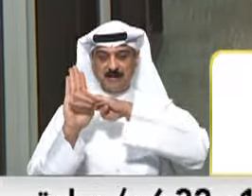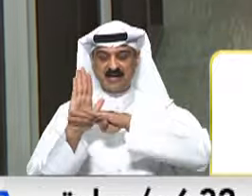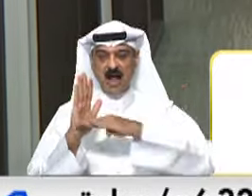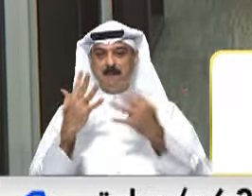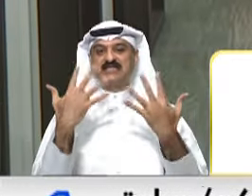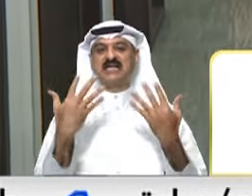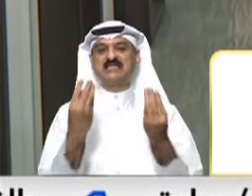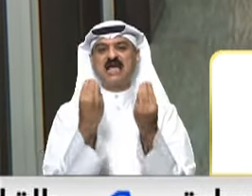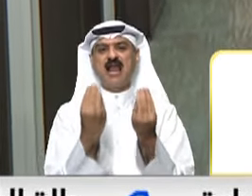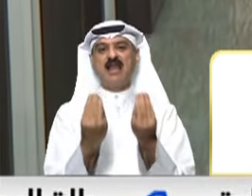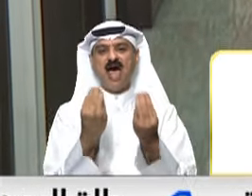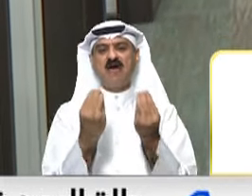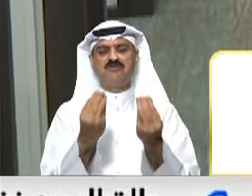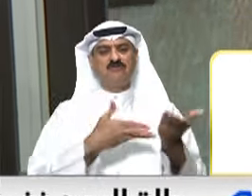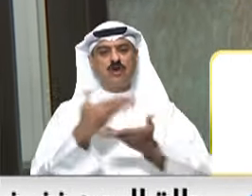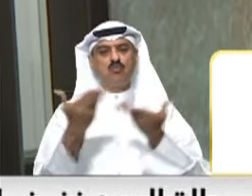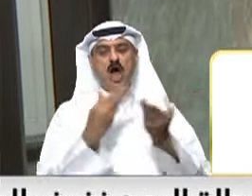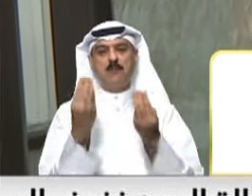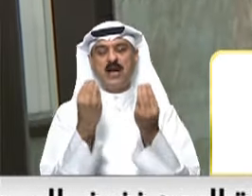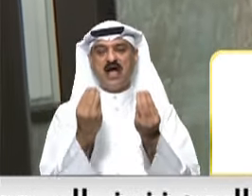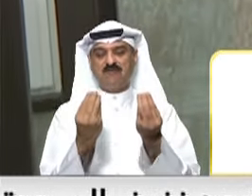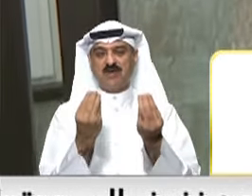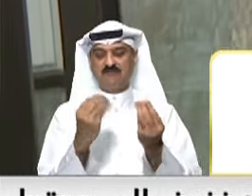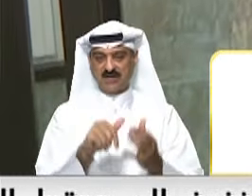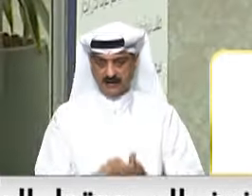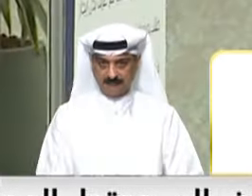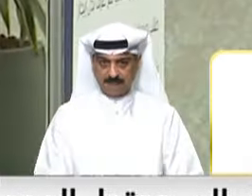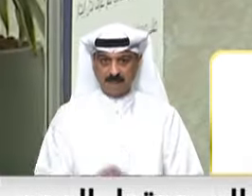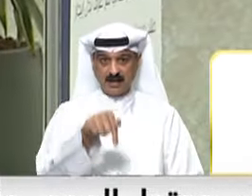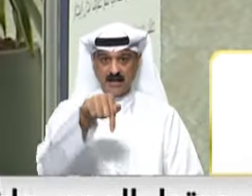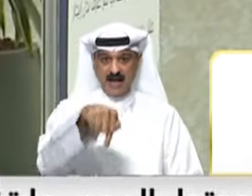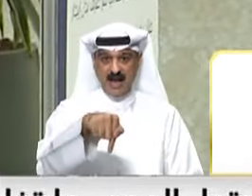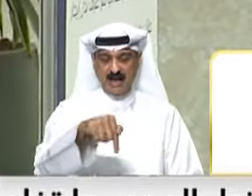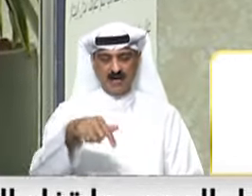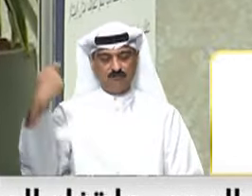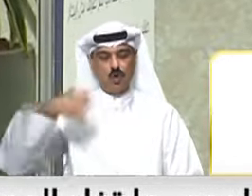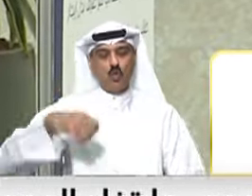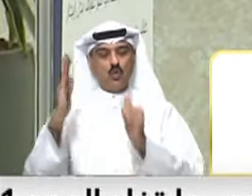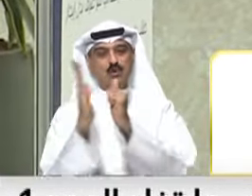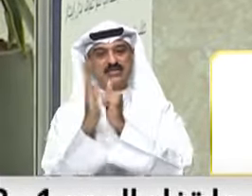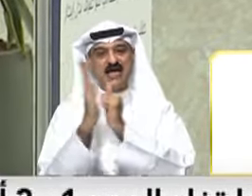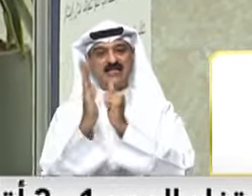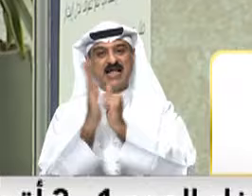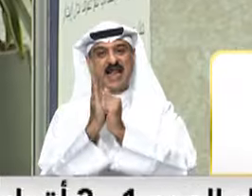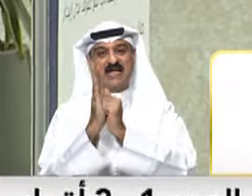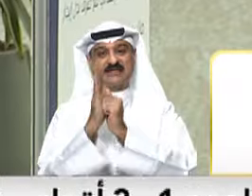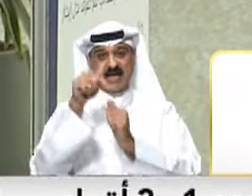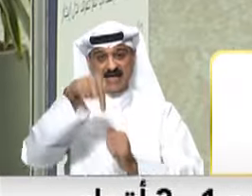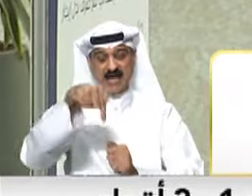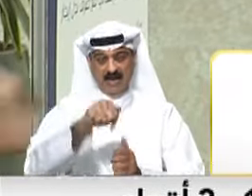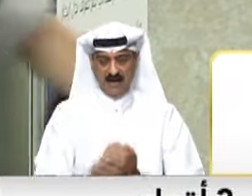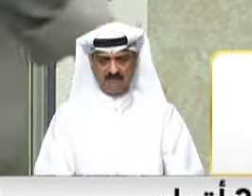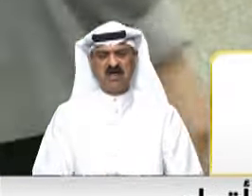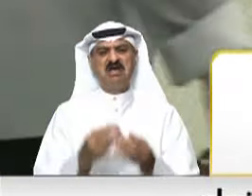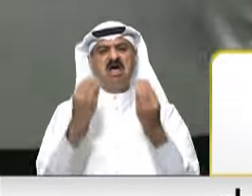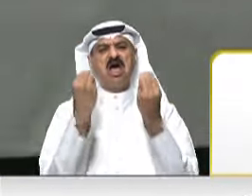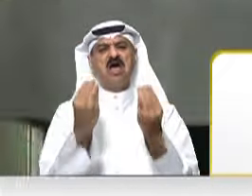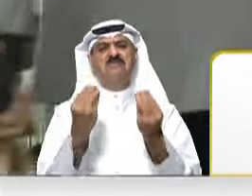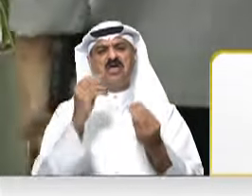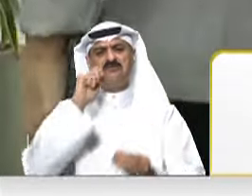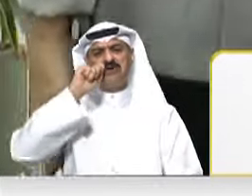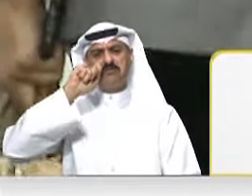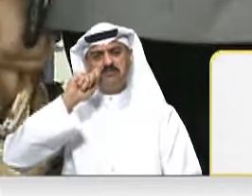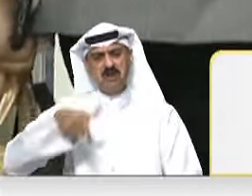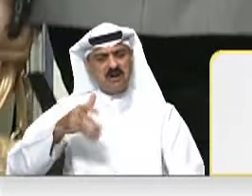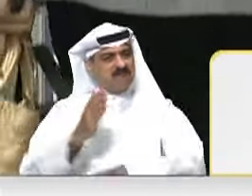صورة لها من خلال الخدمات الرقمية التي تقدمها المؤسسة العامة للرعاية السكنية تسهيلا على المواطنين